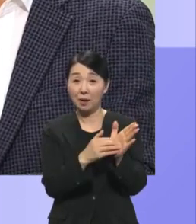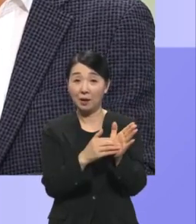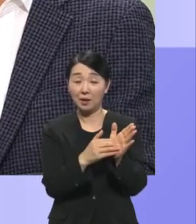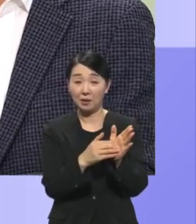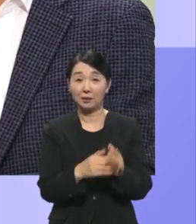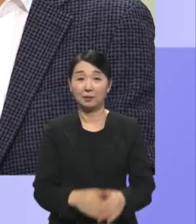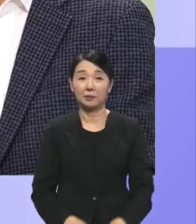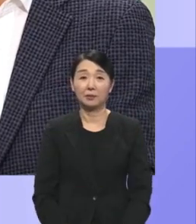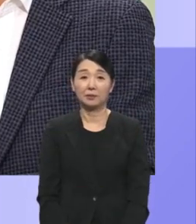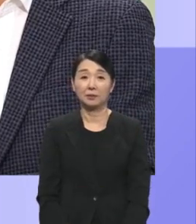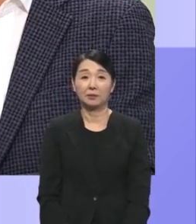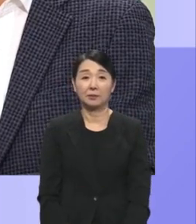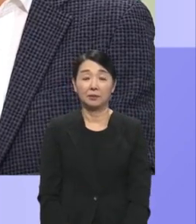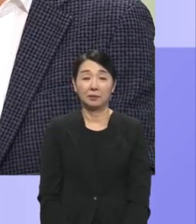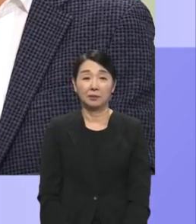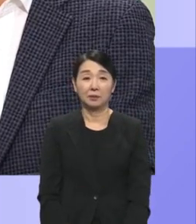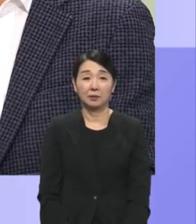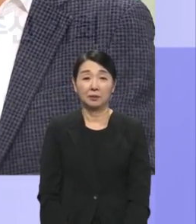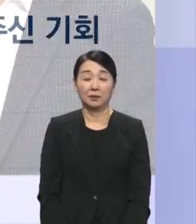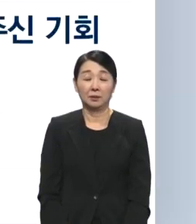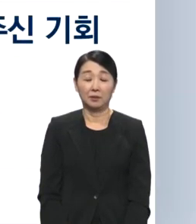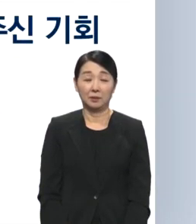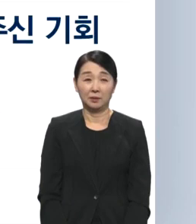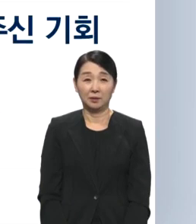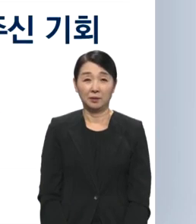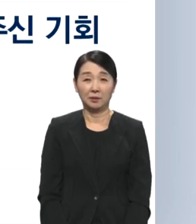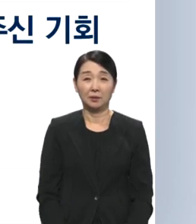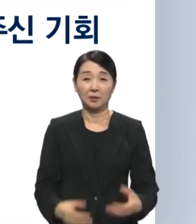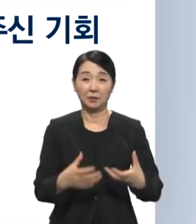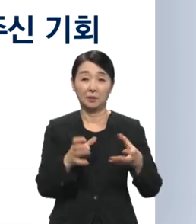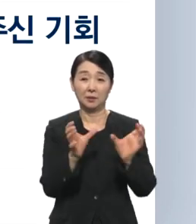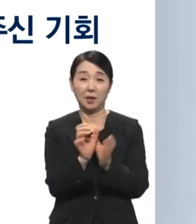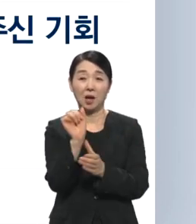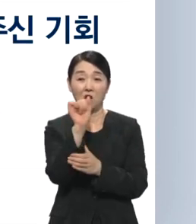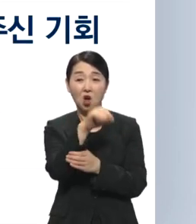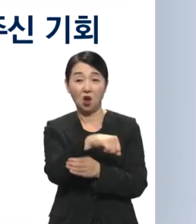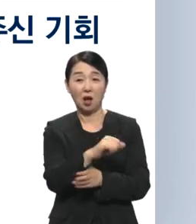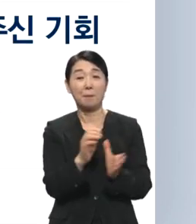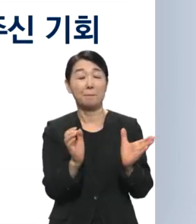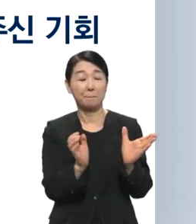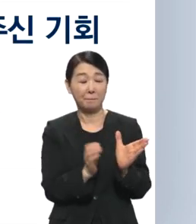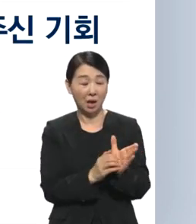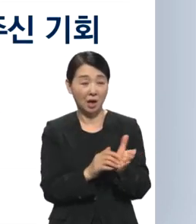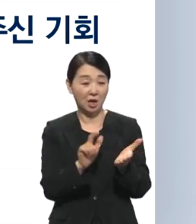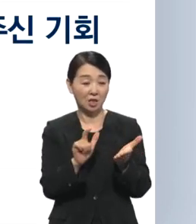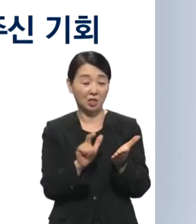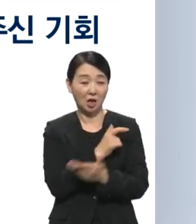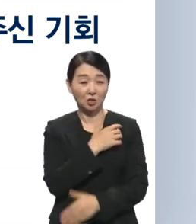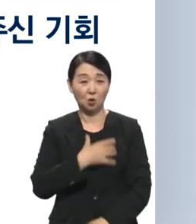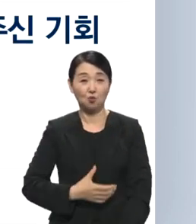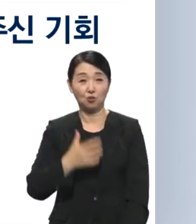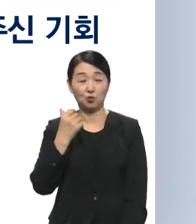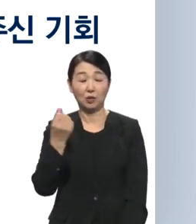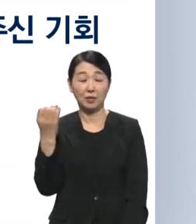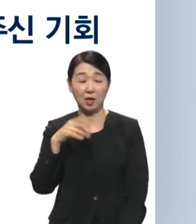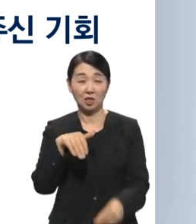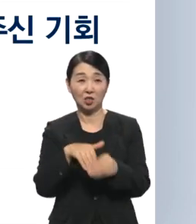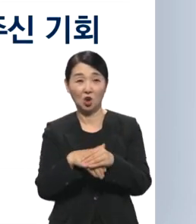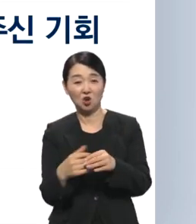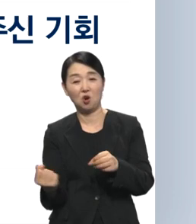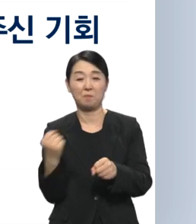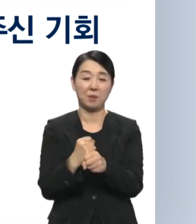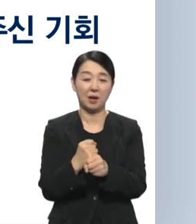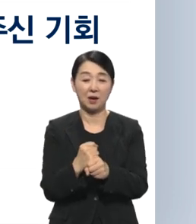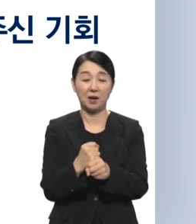때 본인은 당이 허락해주면 나 강서구청장 제복을 나가고 싶다 이런 입장문을 곧바로